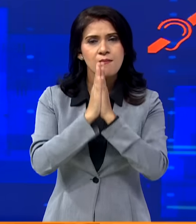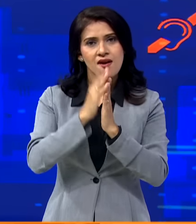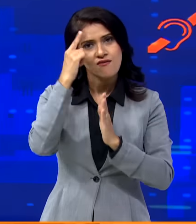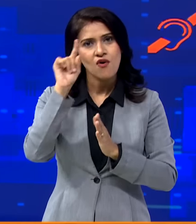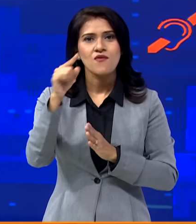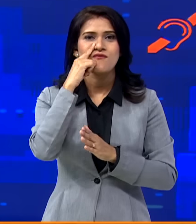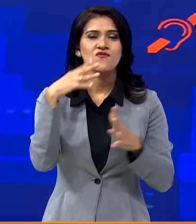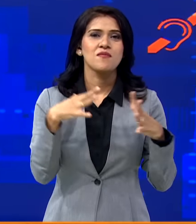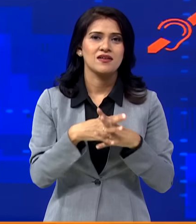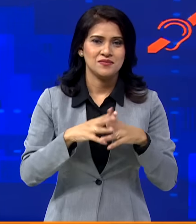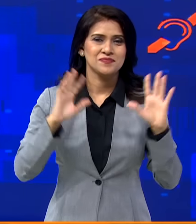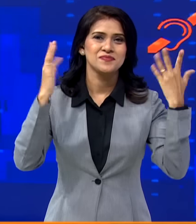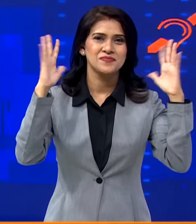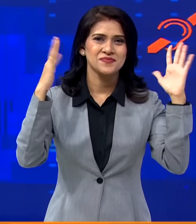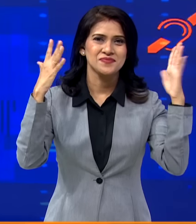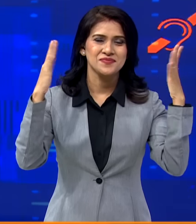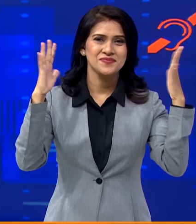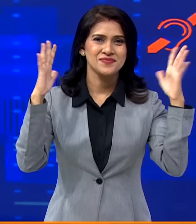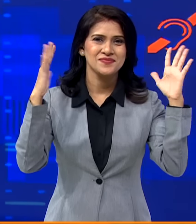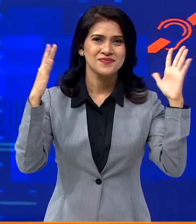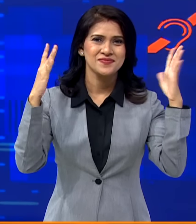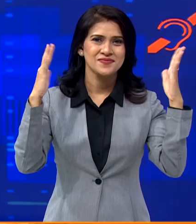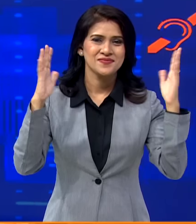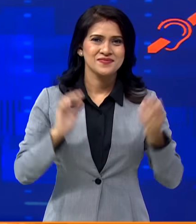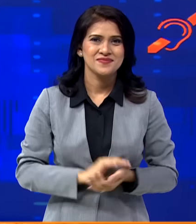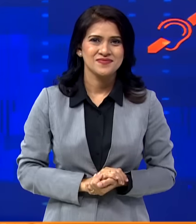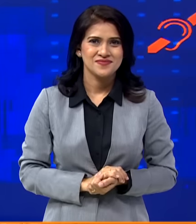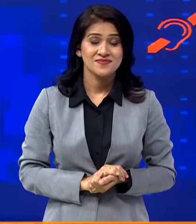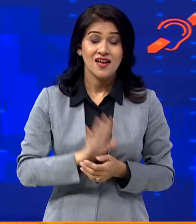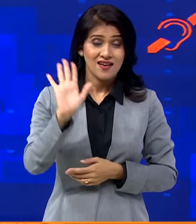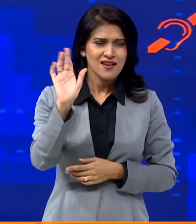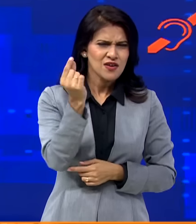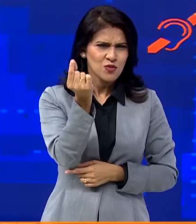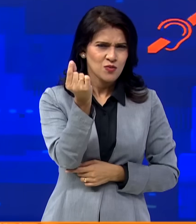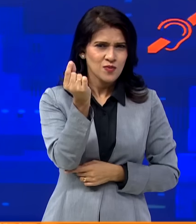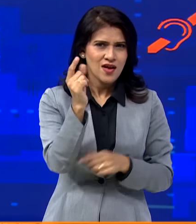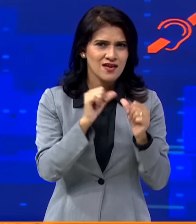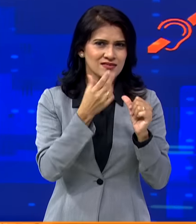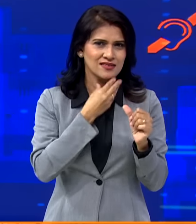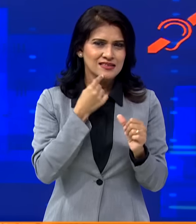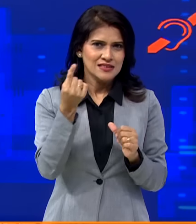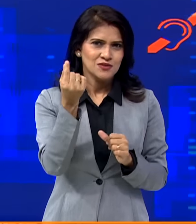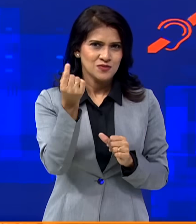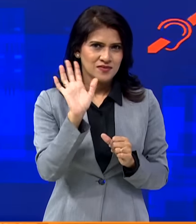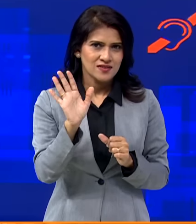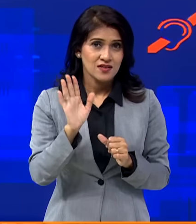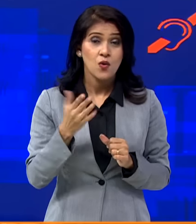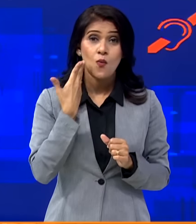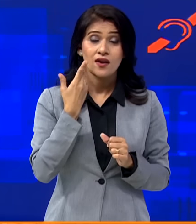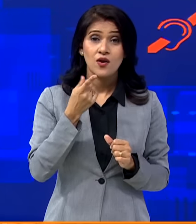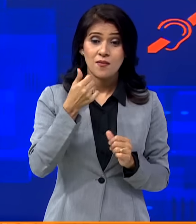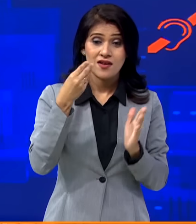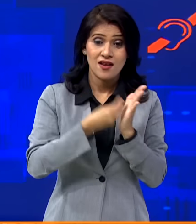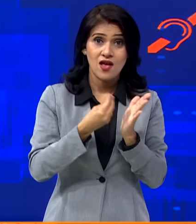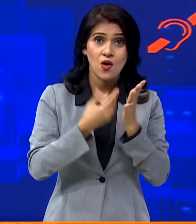होती आचार्य जी और रजत जी और रत जी मुझे 10 सेकंड और दीजिएगा जब हमें धन चाहिए तो हम